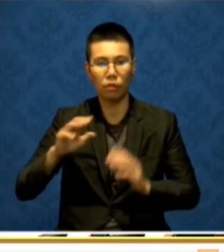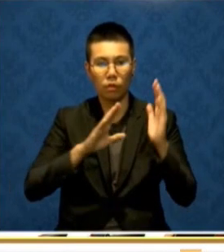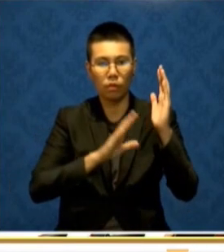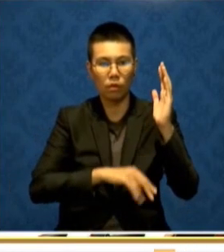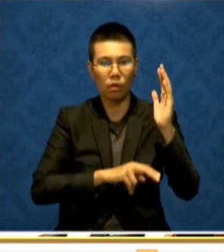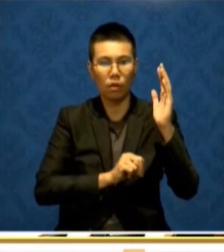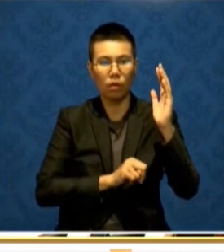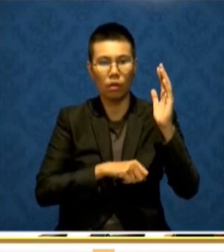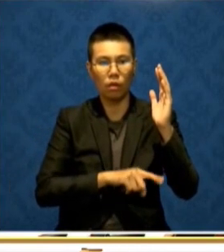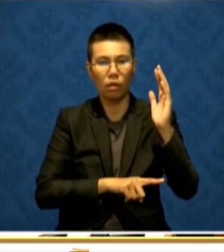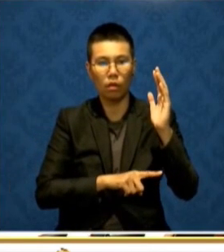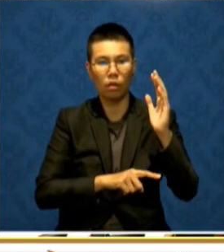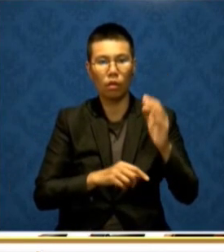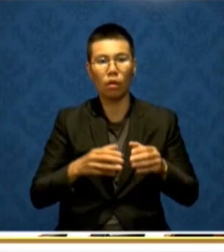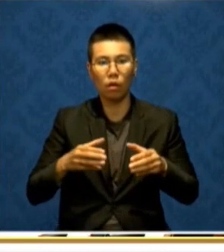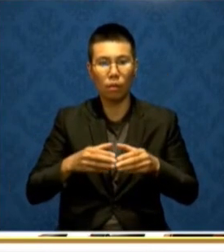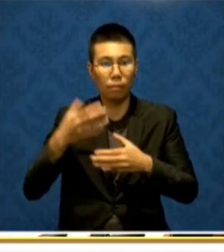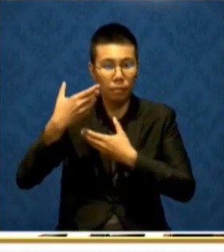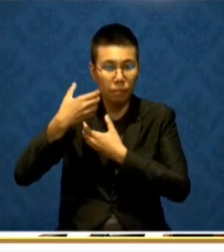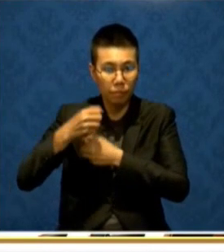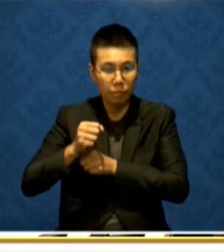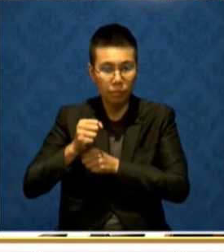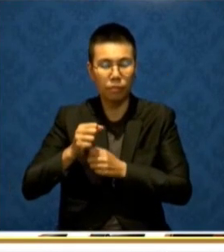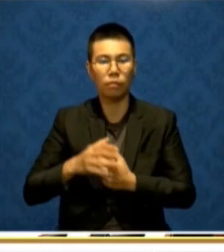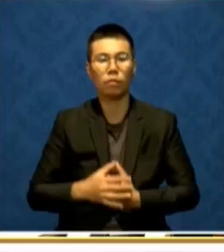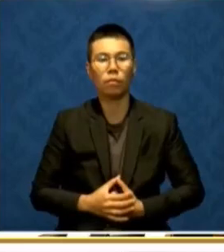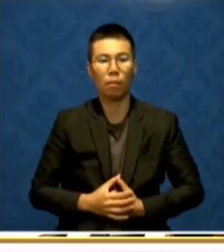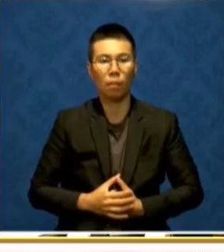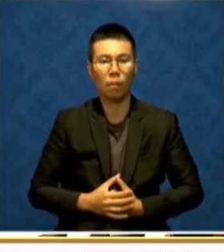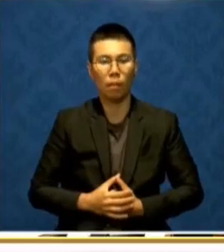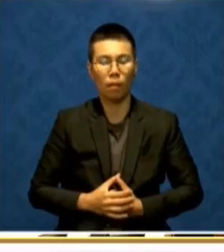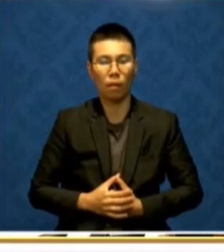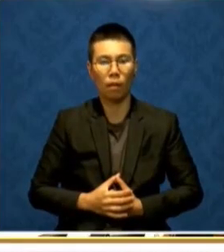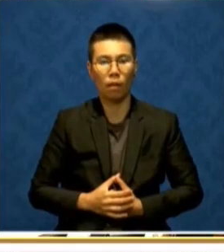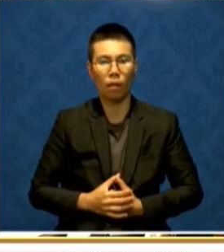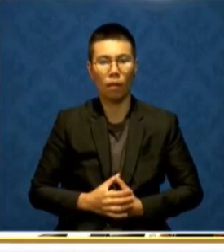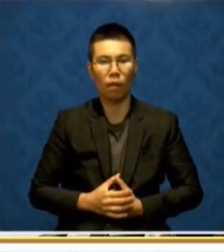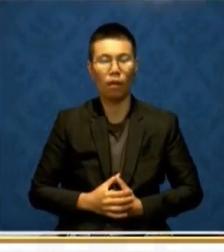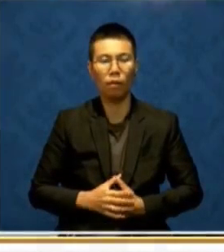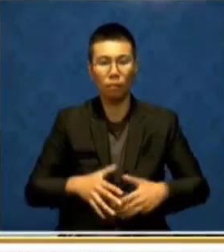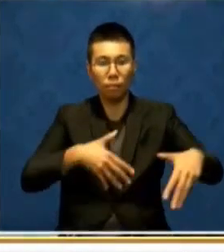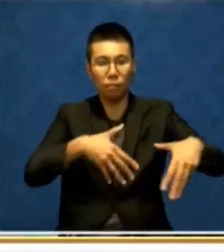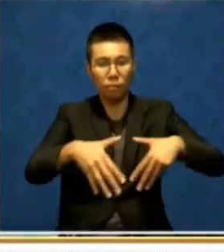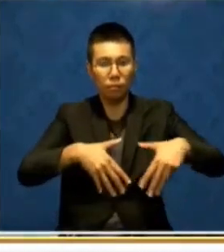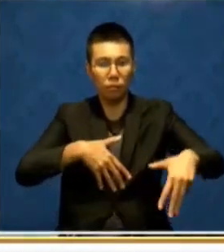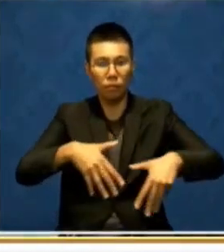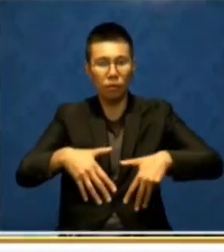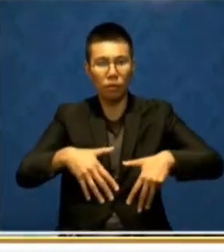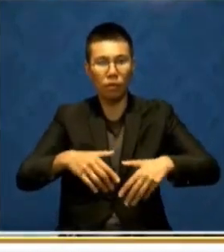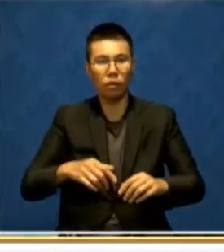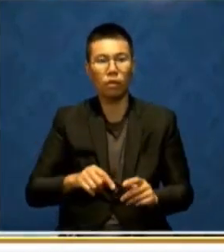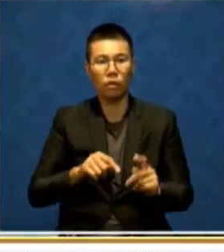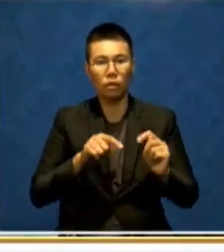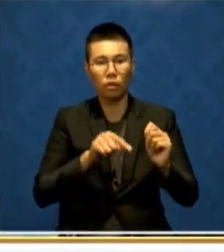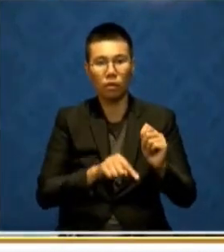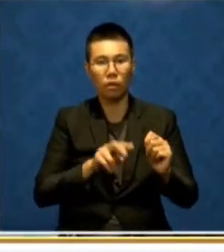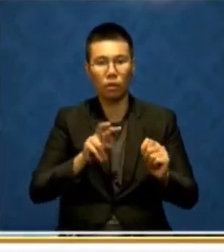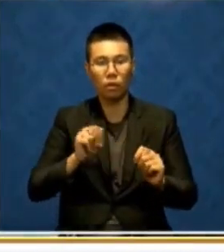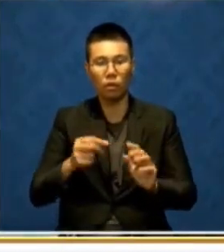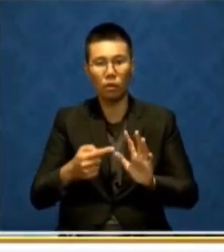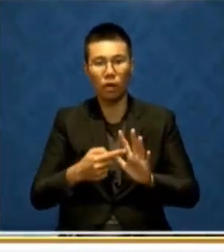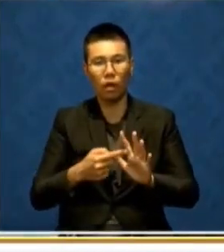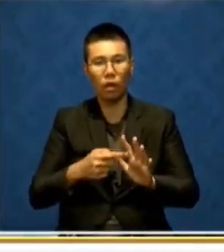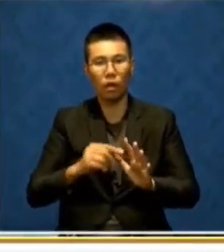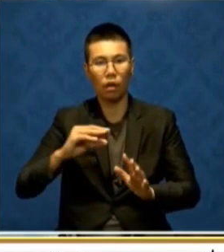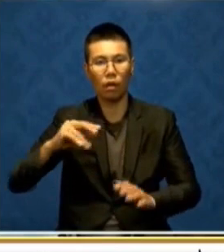ขอนสิบราษภัเพศปัดสึบเนองจากพี่น้แชนตำบนนาโพอำเภอทุงสง